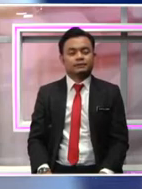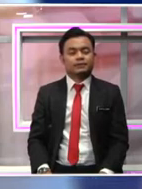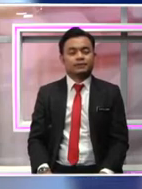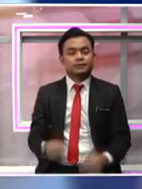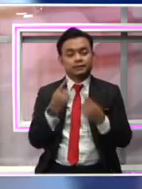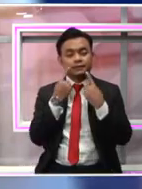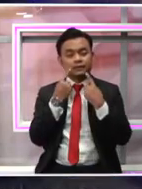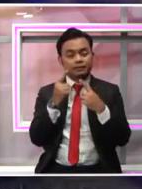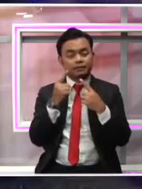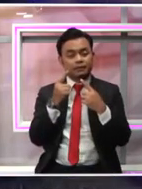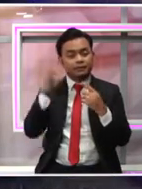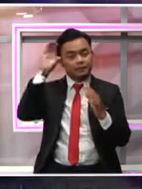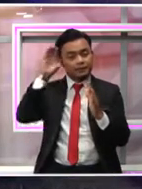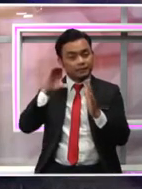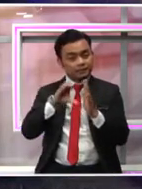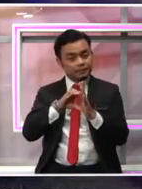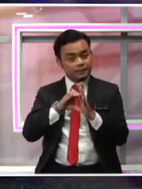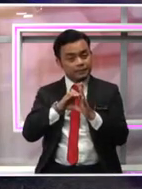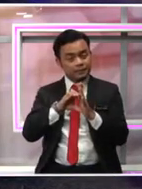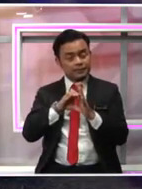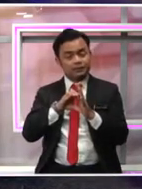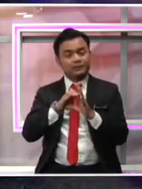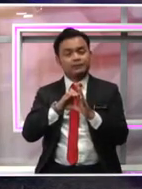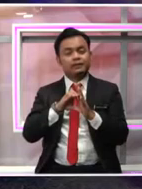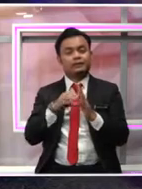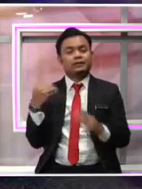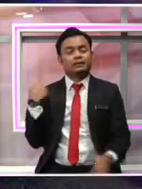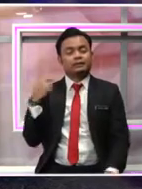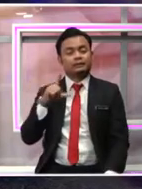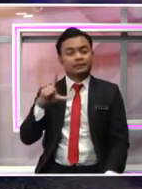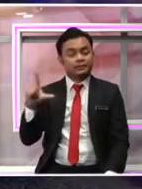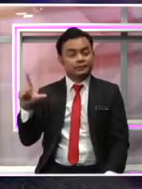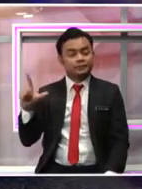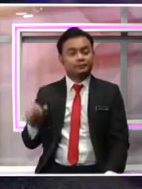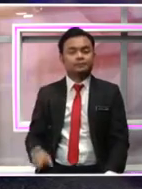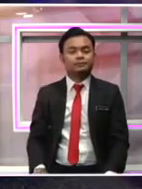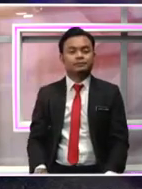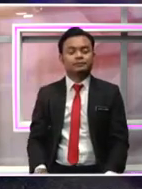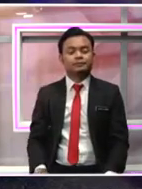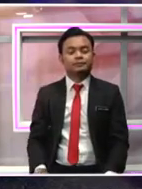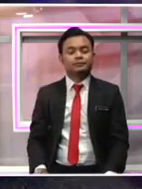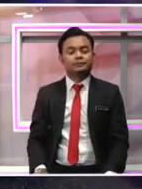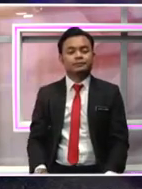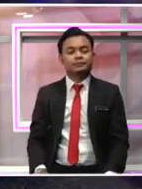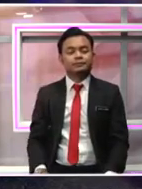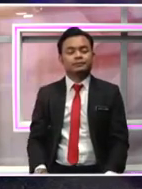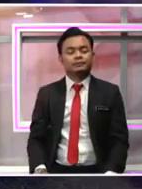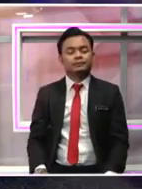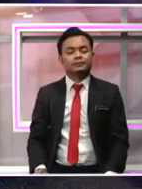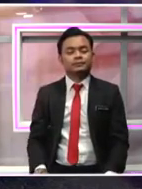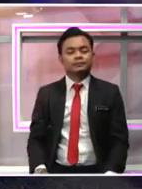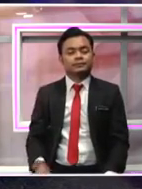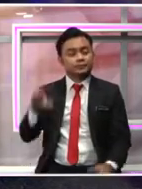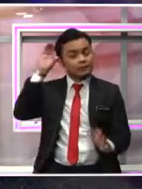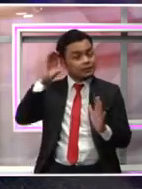Ayo ke tampak macam perut napa macam hati sebenarnya Nisa gambar yang ada di situ adalah